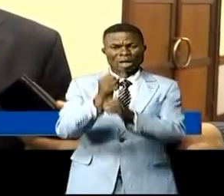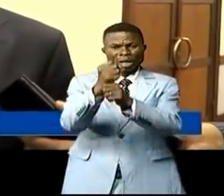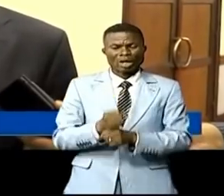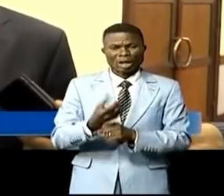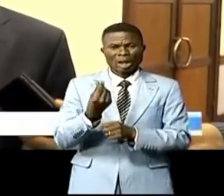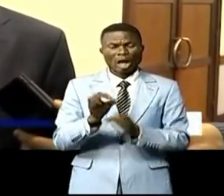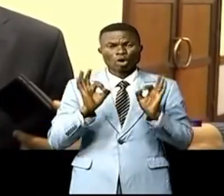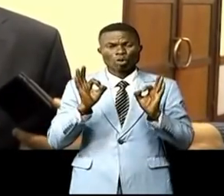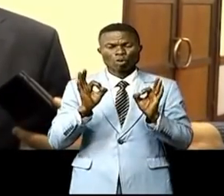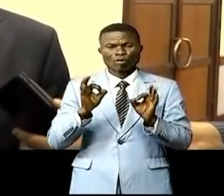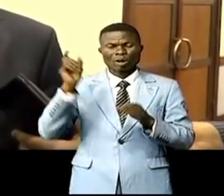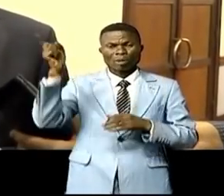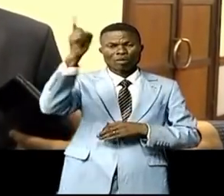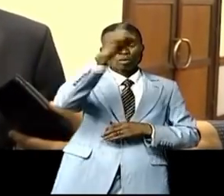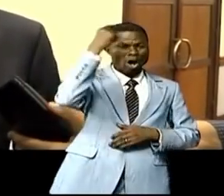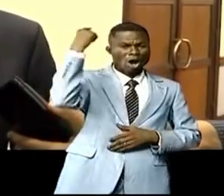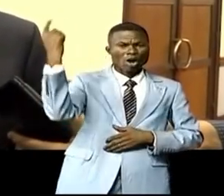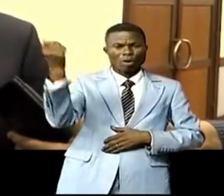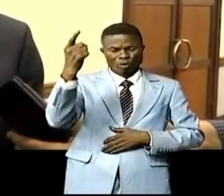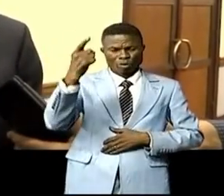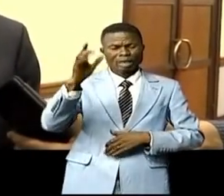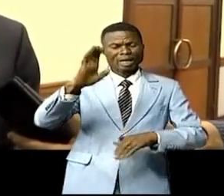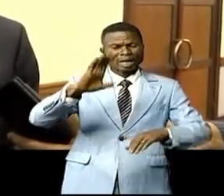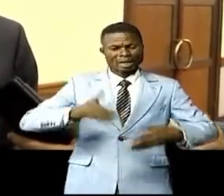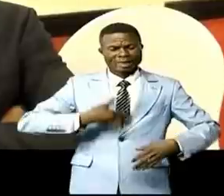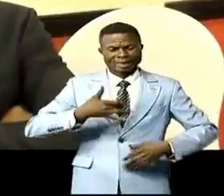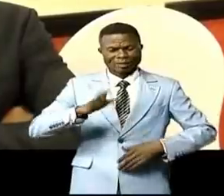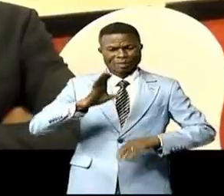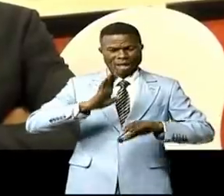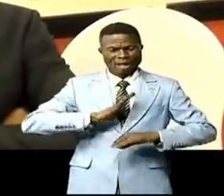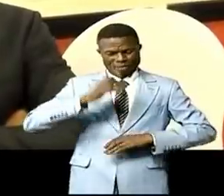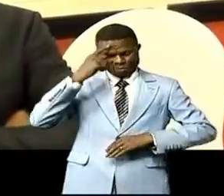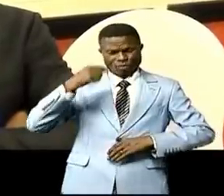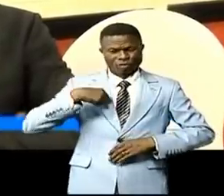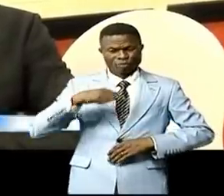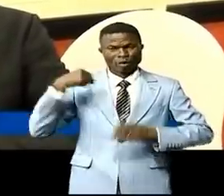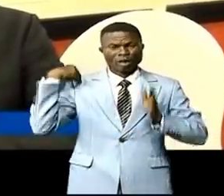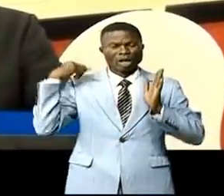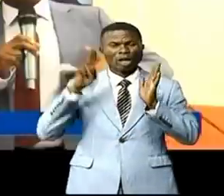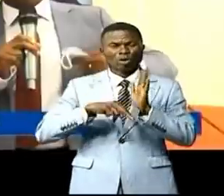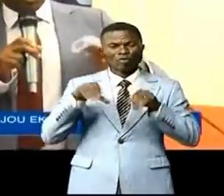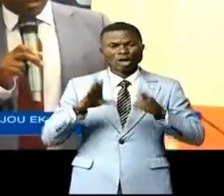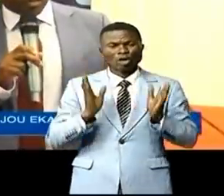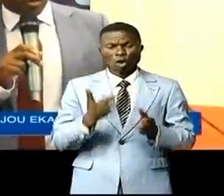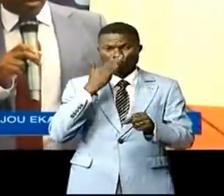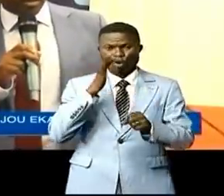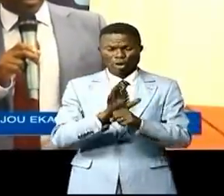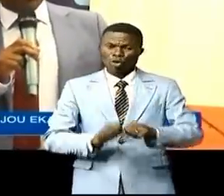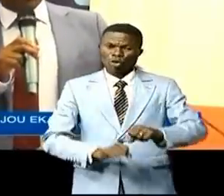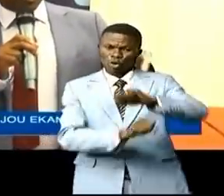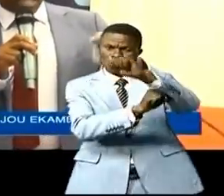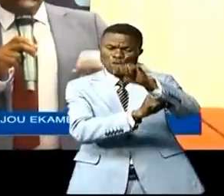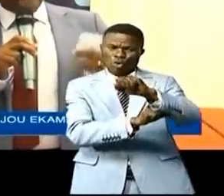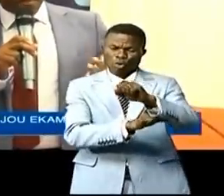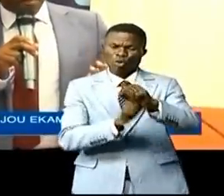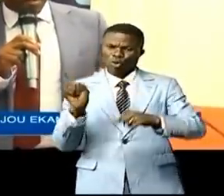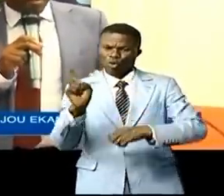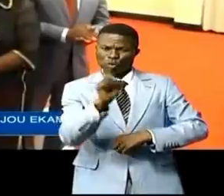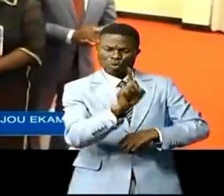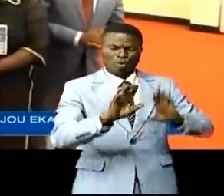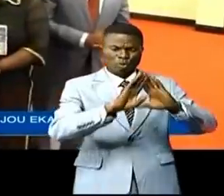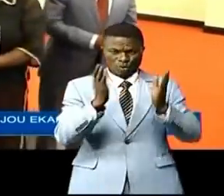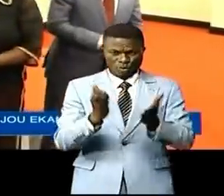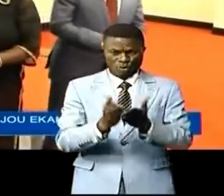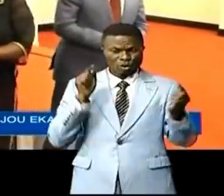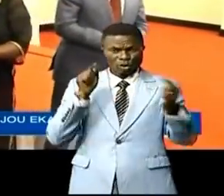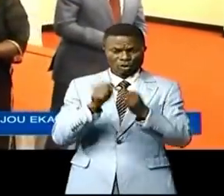qui circulent à travers le monde. Et c'est ça le sentiment de notre satisfaction. Le gouvernement congolais a rassuré d'accompagner pas à pas ces génies congolais